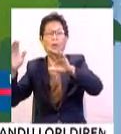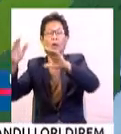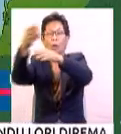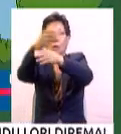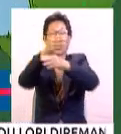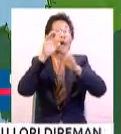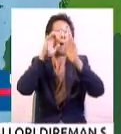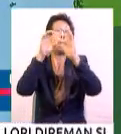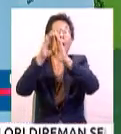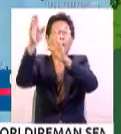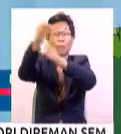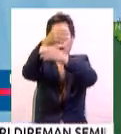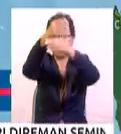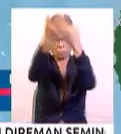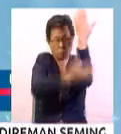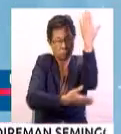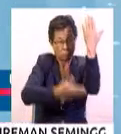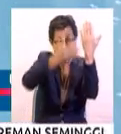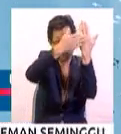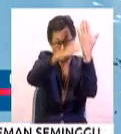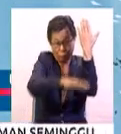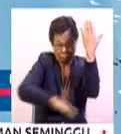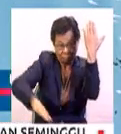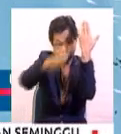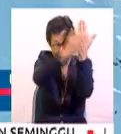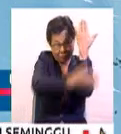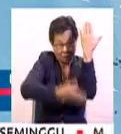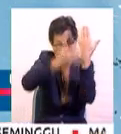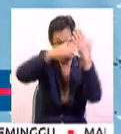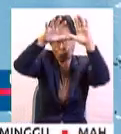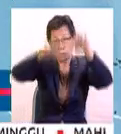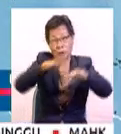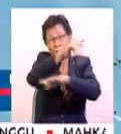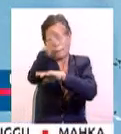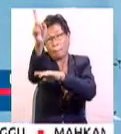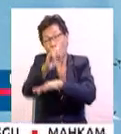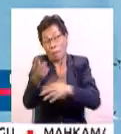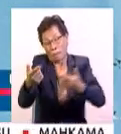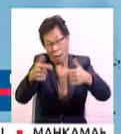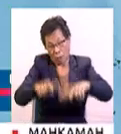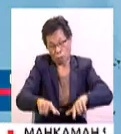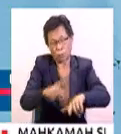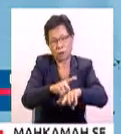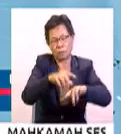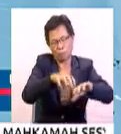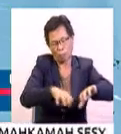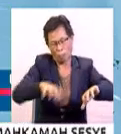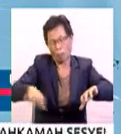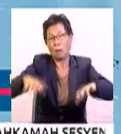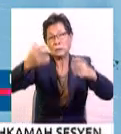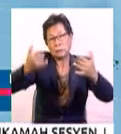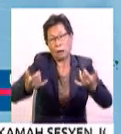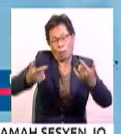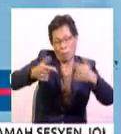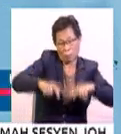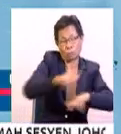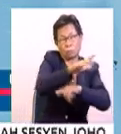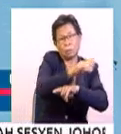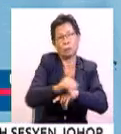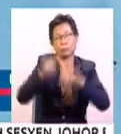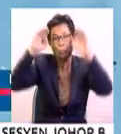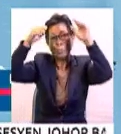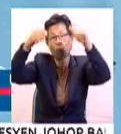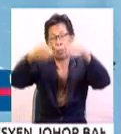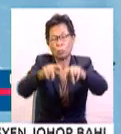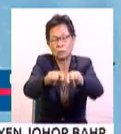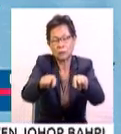radar. Di semenanjung Malaysia pada ketika ini, hujan berserta ribut petir di beberapa tempat kini sedang berlaku dan lebih tertumpu